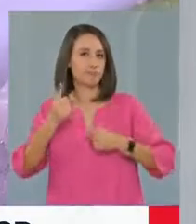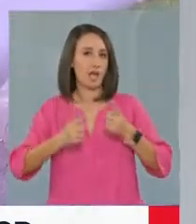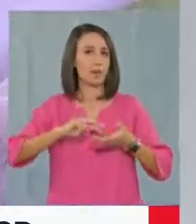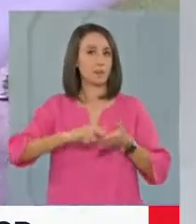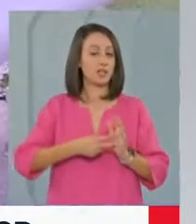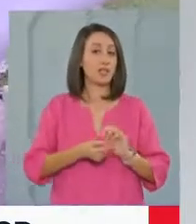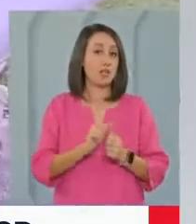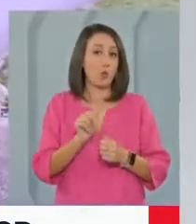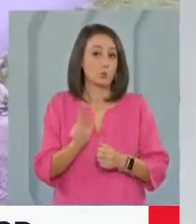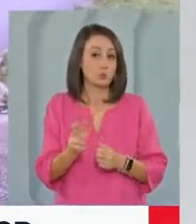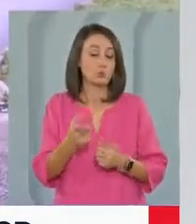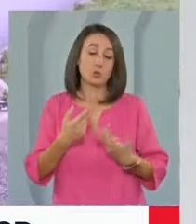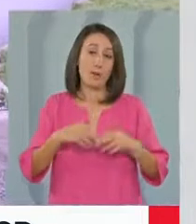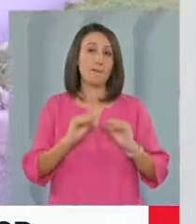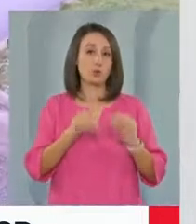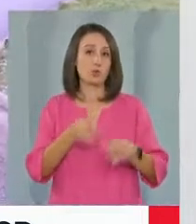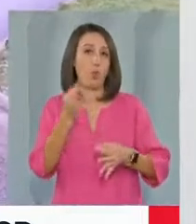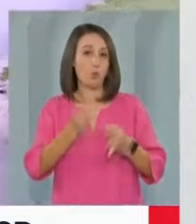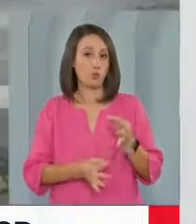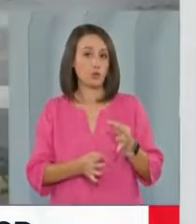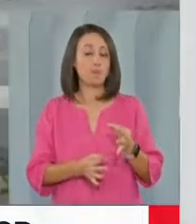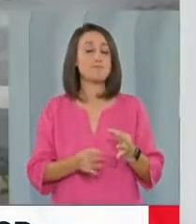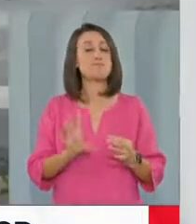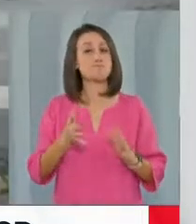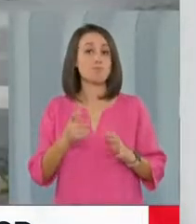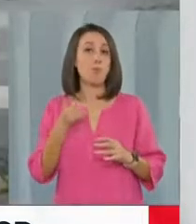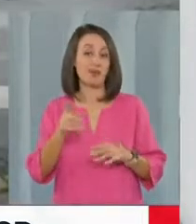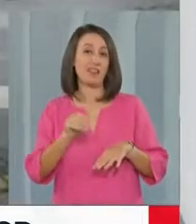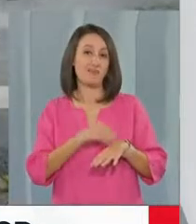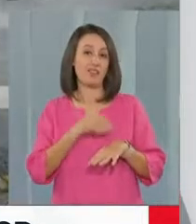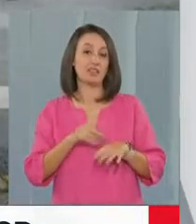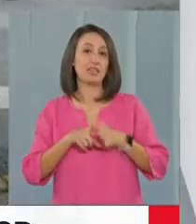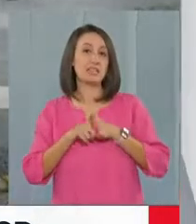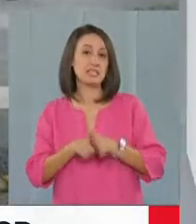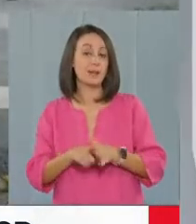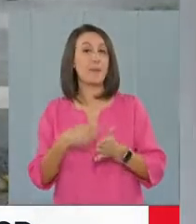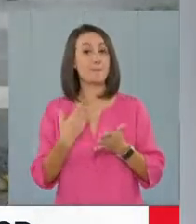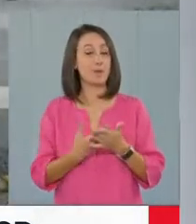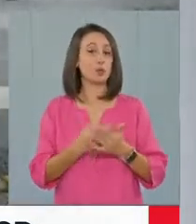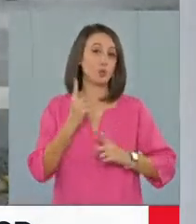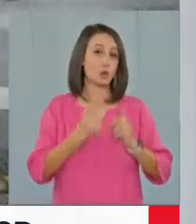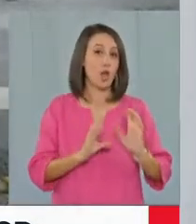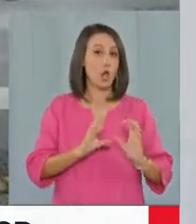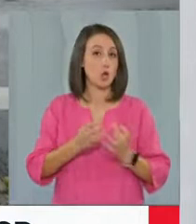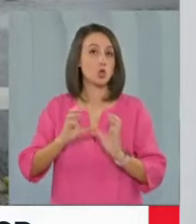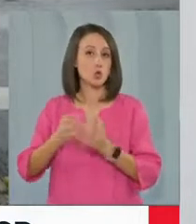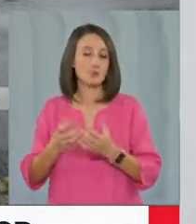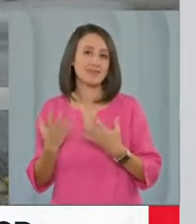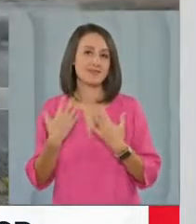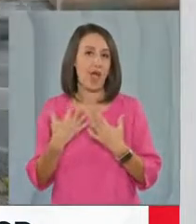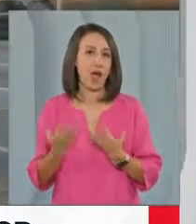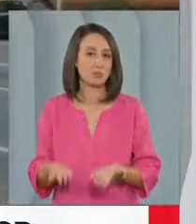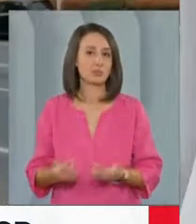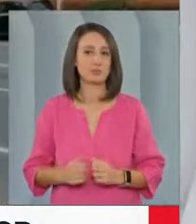nu, noi am ajuns la concluzia că poate avea efecte discriminatorii asupra unor grupuri vulnerabile